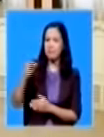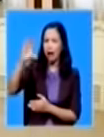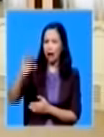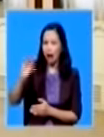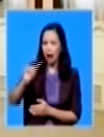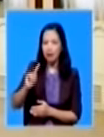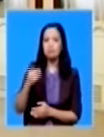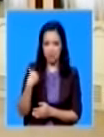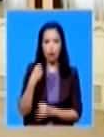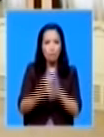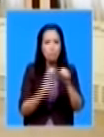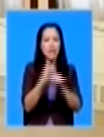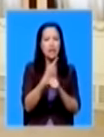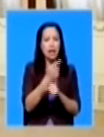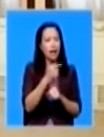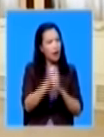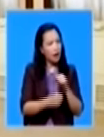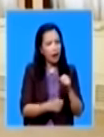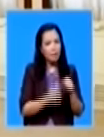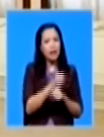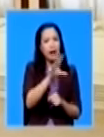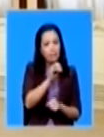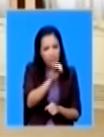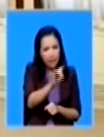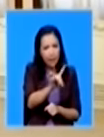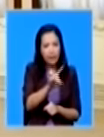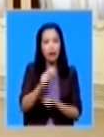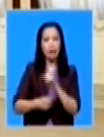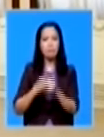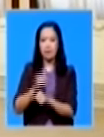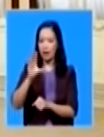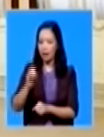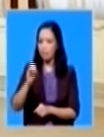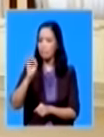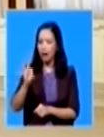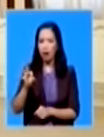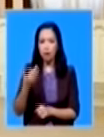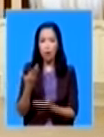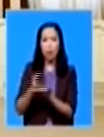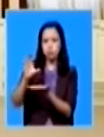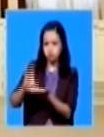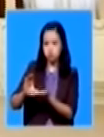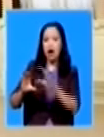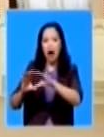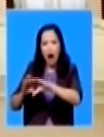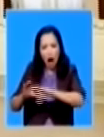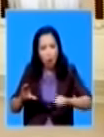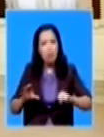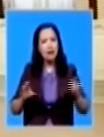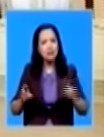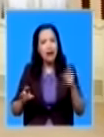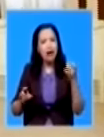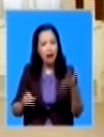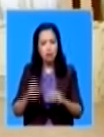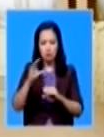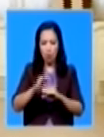ปี5 58 59เนี่ยแล้วเอาไปใช้ตรงไหนบ้างแล้วก็มีโครงการต่างๆที่ไหนบ้างราคา